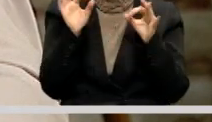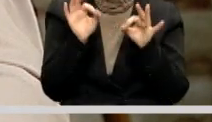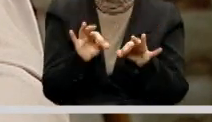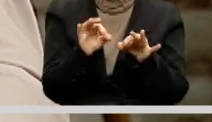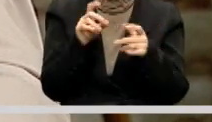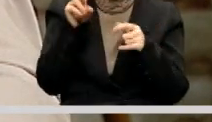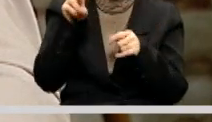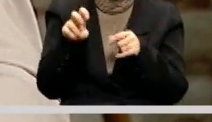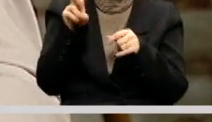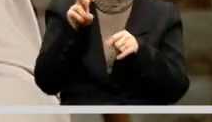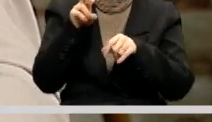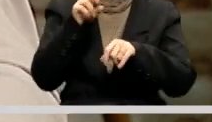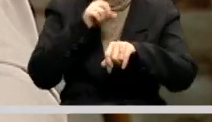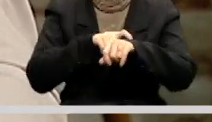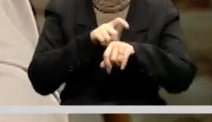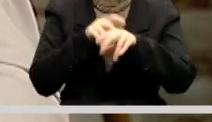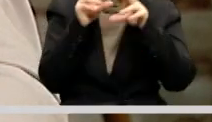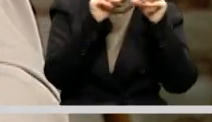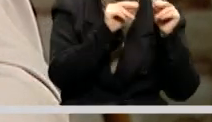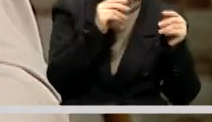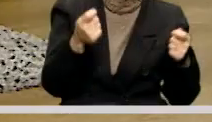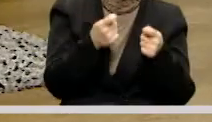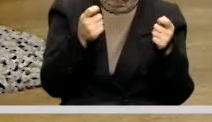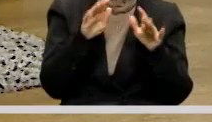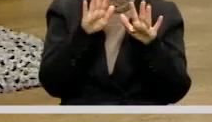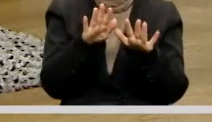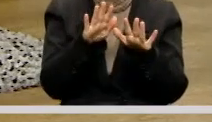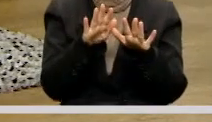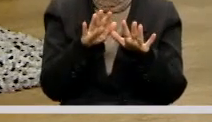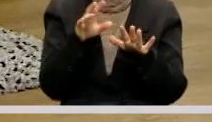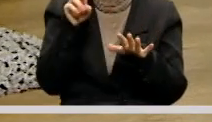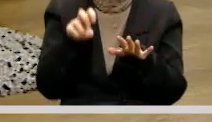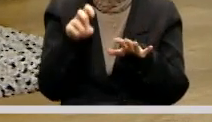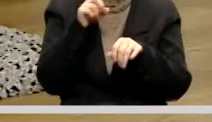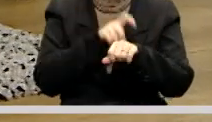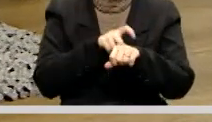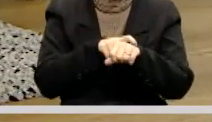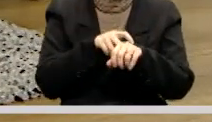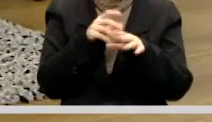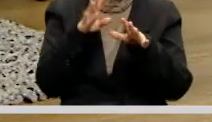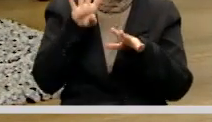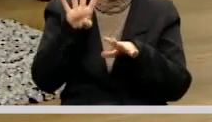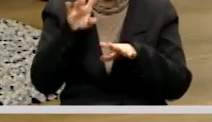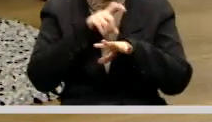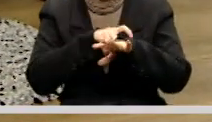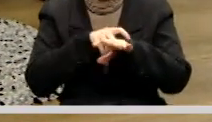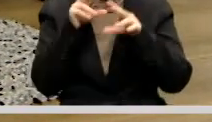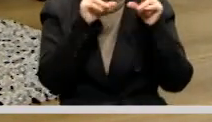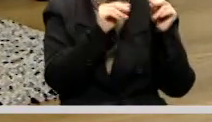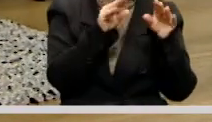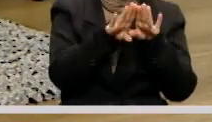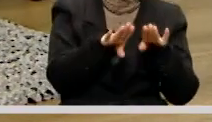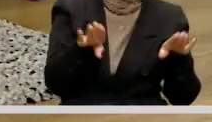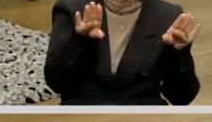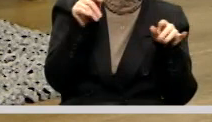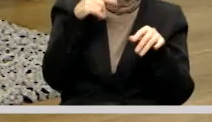ben uyuyamıyorum diye doktora başvuruda bulunabiliyorlar. Aslında uyku ihtiyacı azaldı. Evet. Mesela hormonlarla da ilişkili mi yine bu